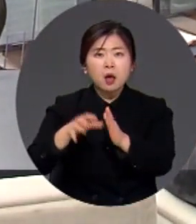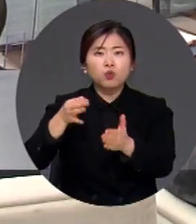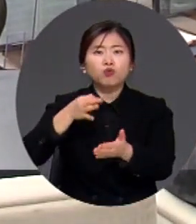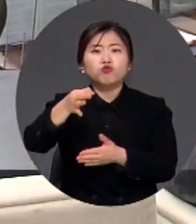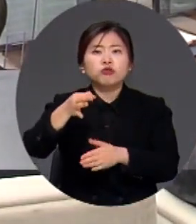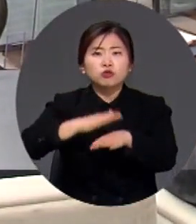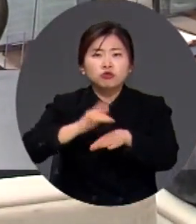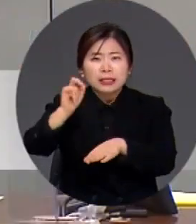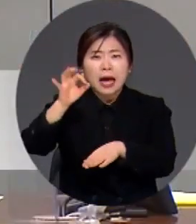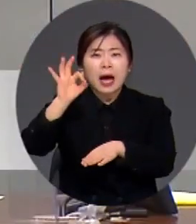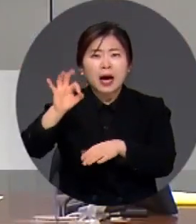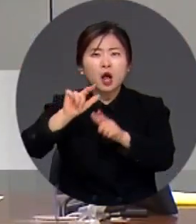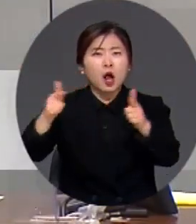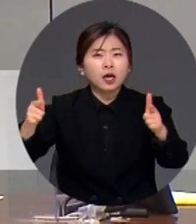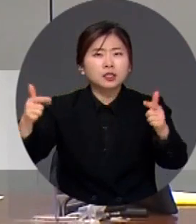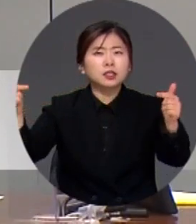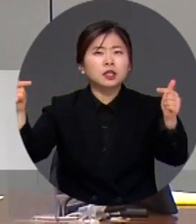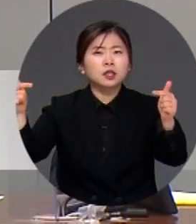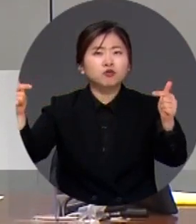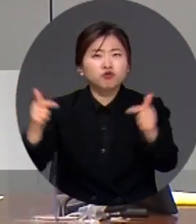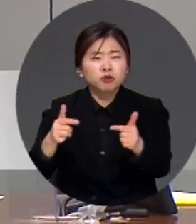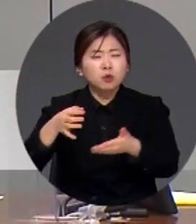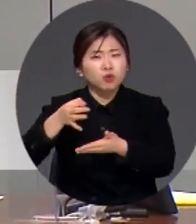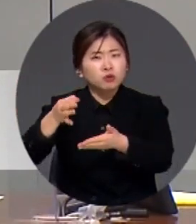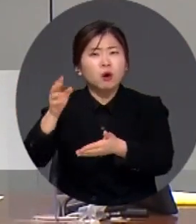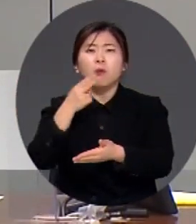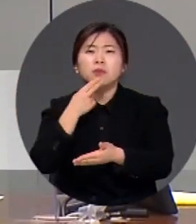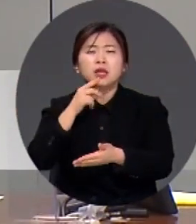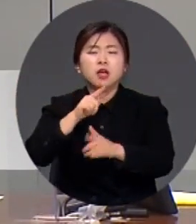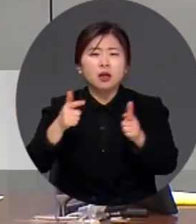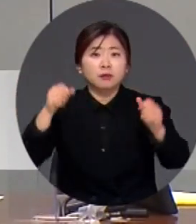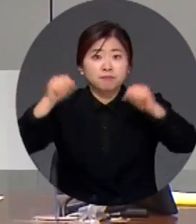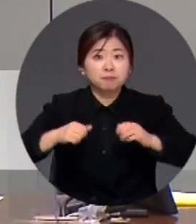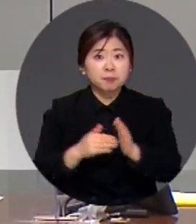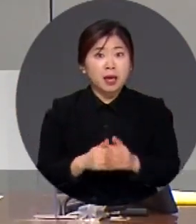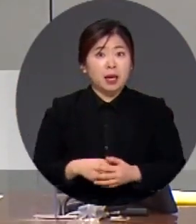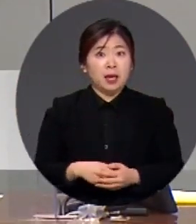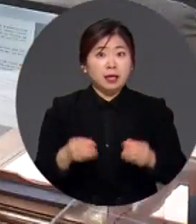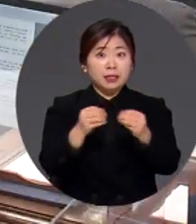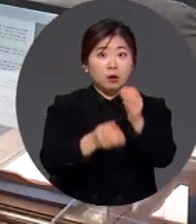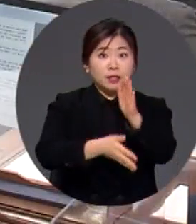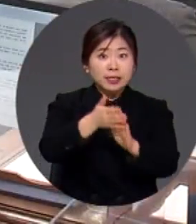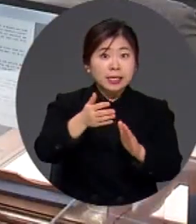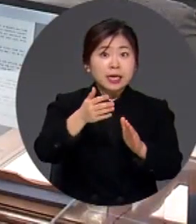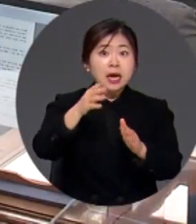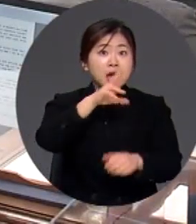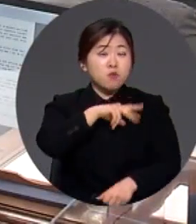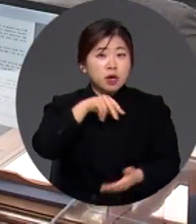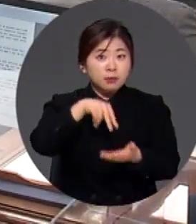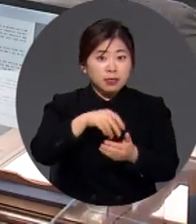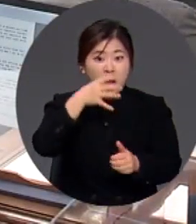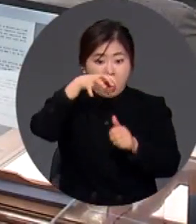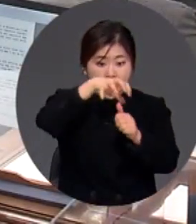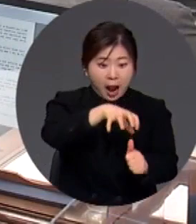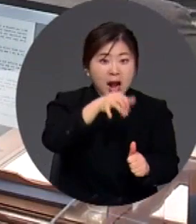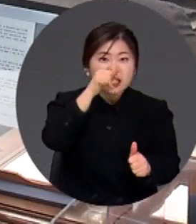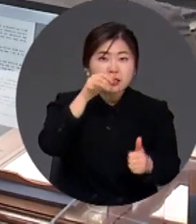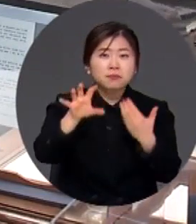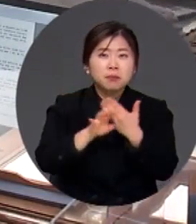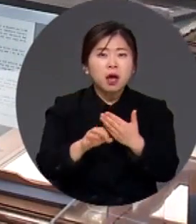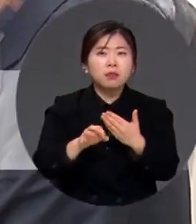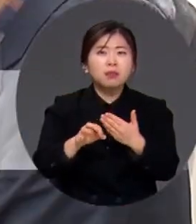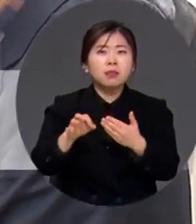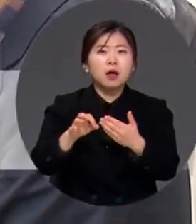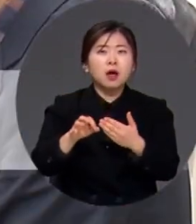이에 따라 창원시의원이 구금상태가 되면 월정수당과 의정활동비 여비가 모두 지급되지 않고